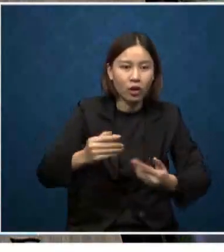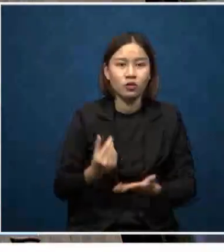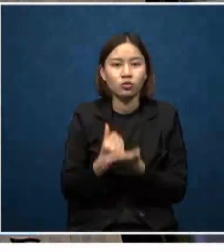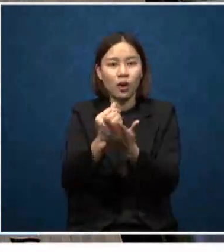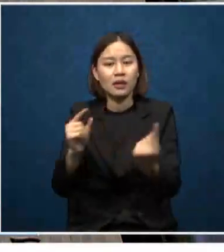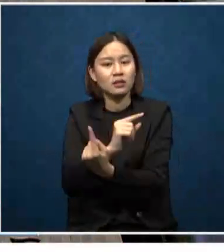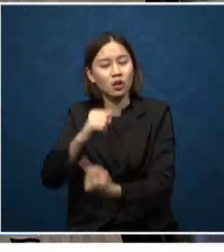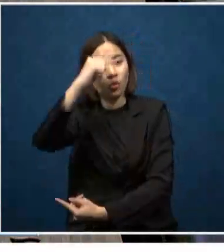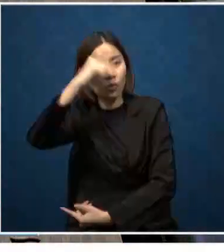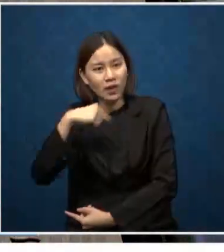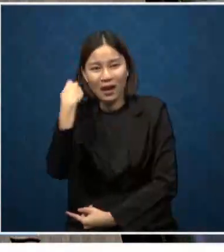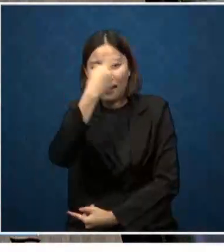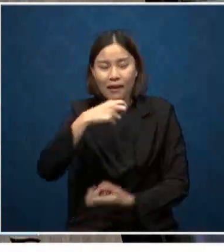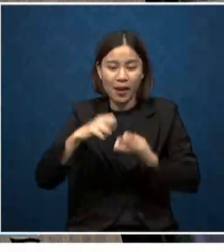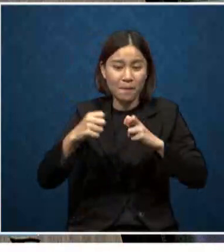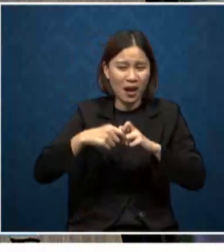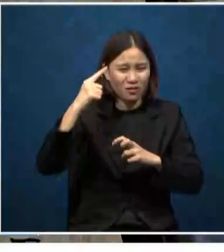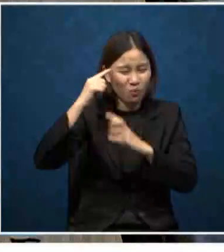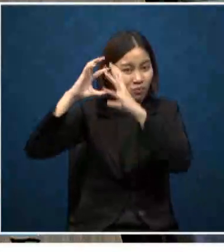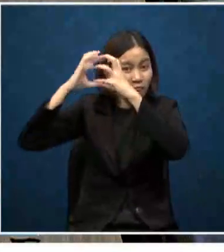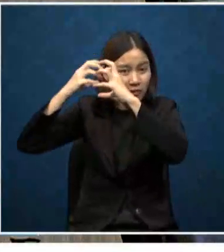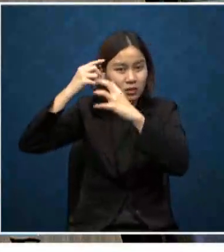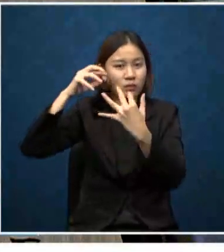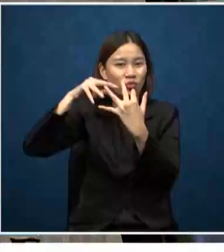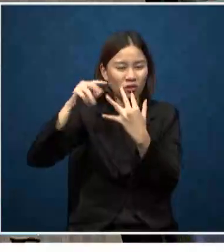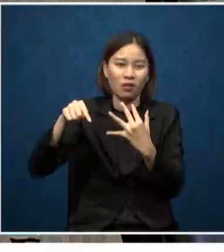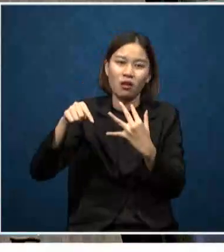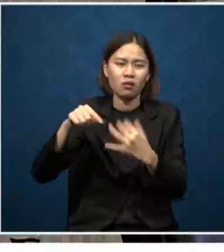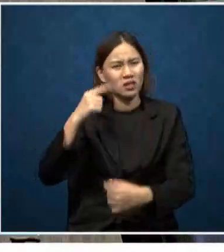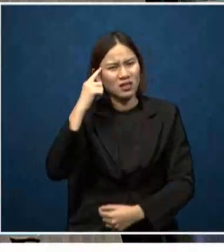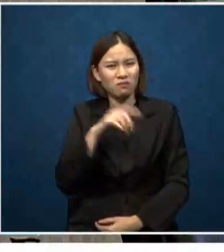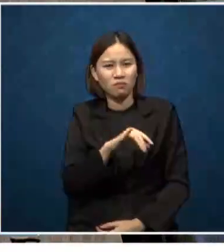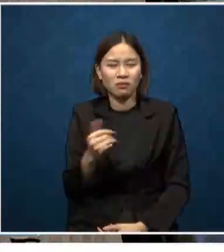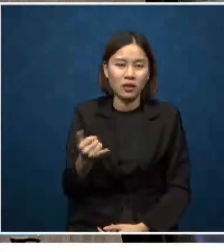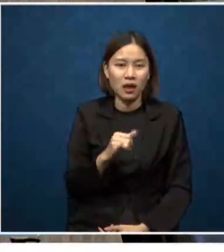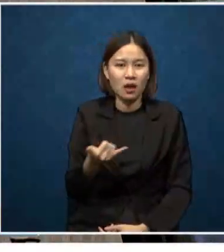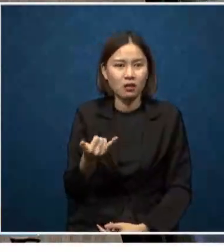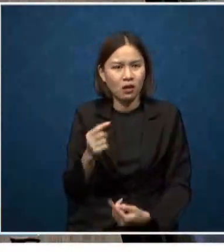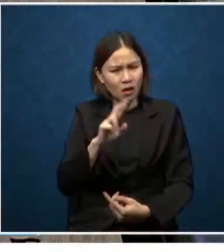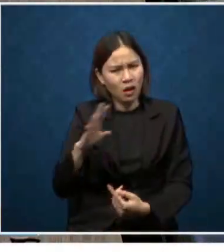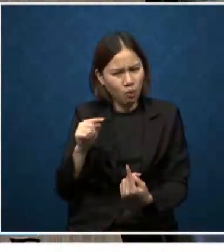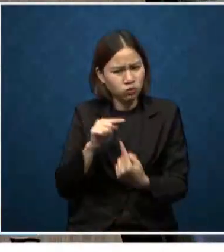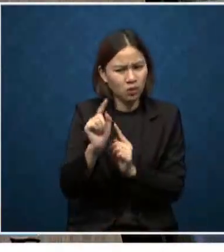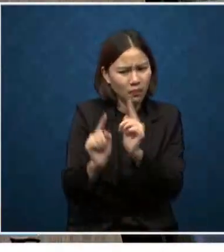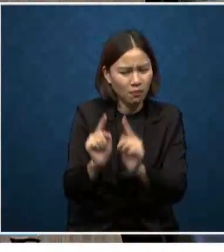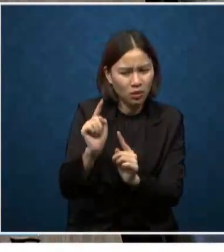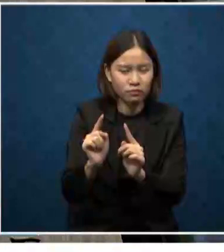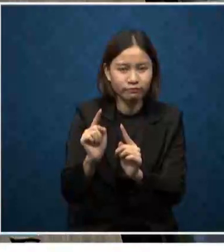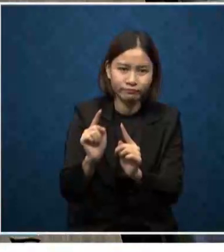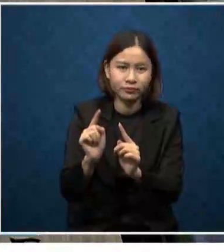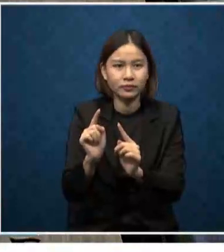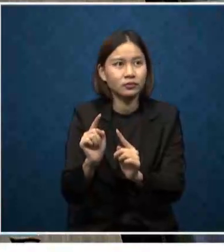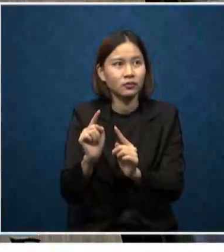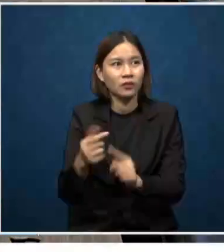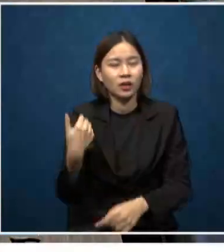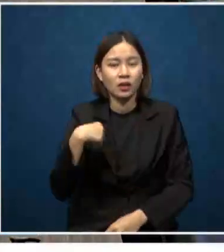ไทยเนี่ยคนที่มีปัญหาสุขภาพจิตเขาก็ไม่แน่ใจเข้าถึงระบบคัดกรองได้มากขึ้น